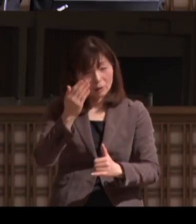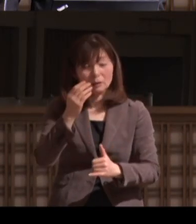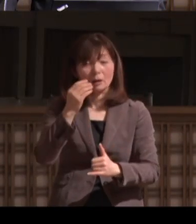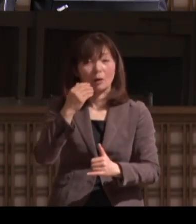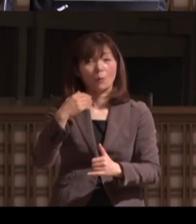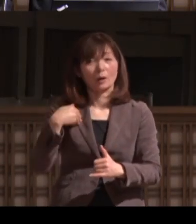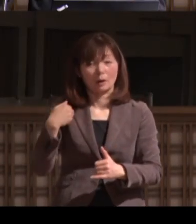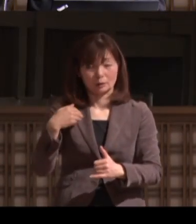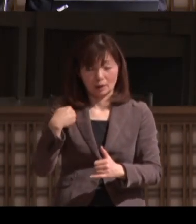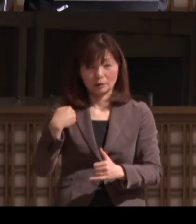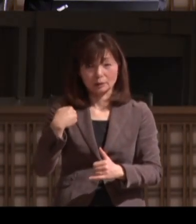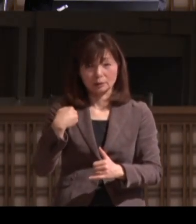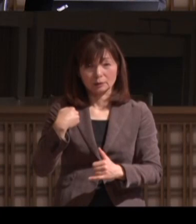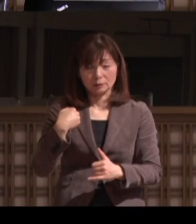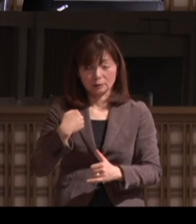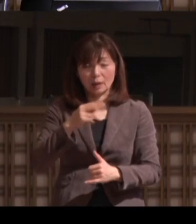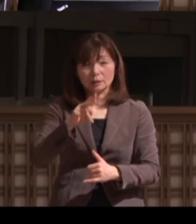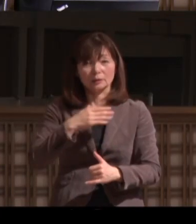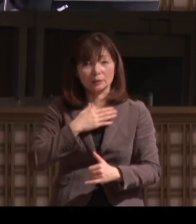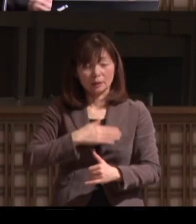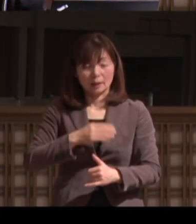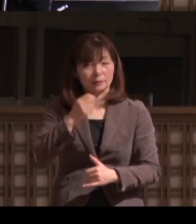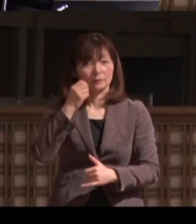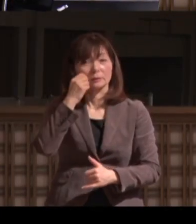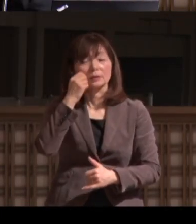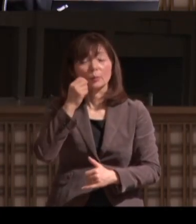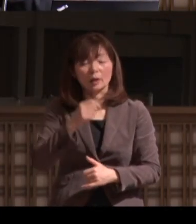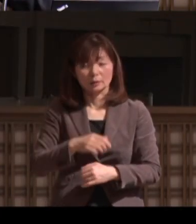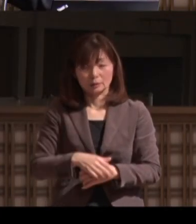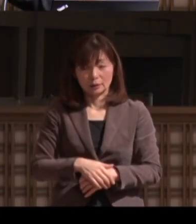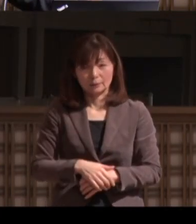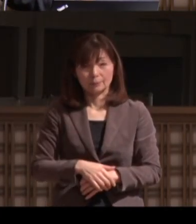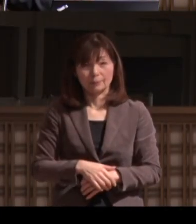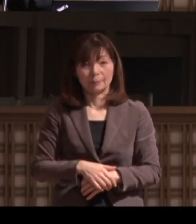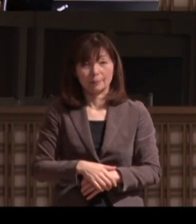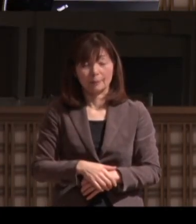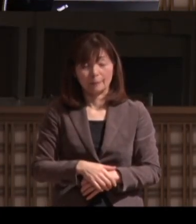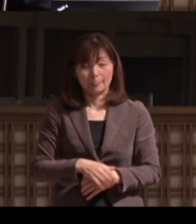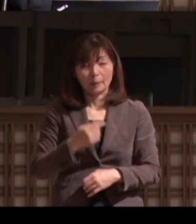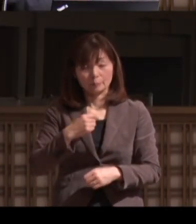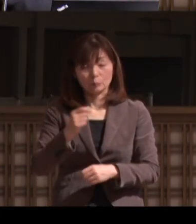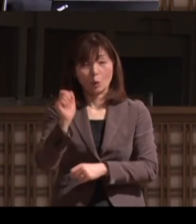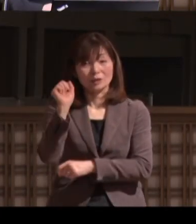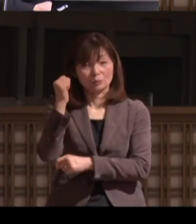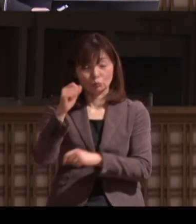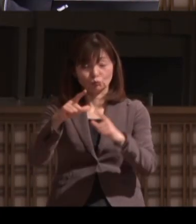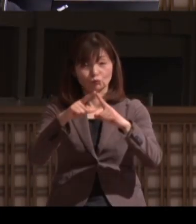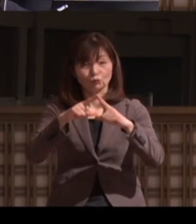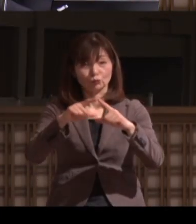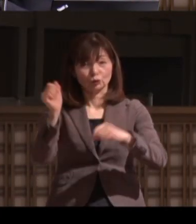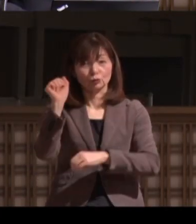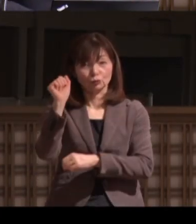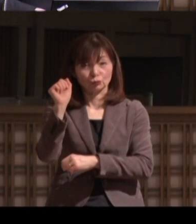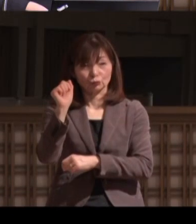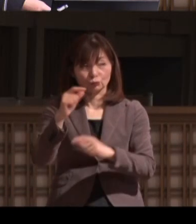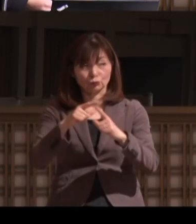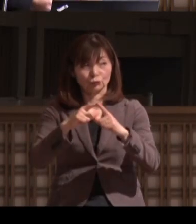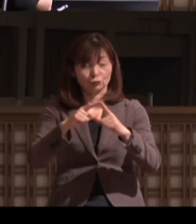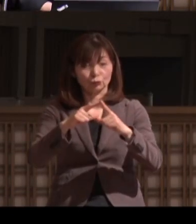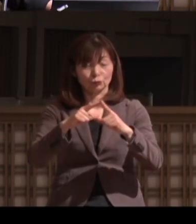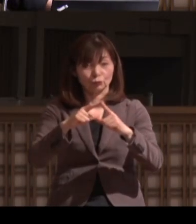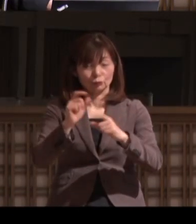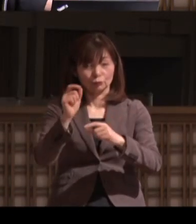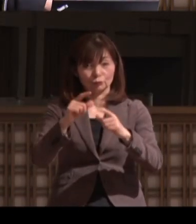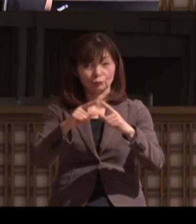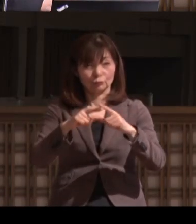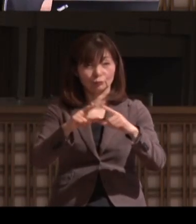もう言うと理解されないです私も中国新聞さんを読していつもチェックしておりますけど広島